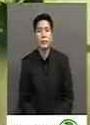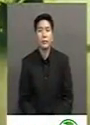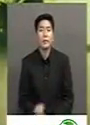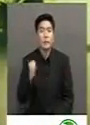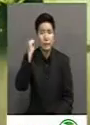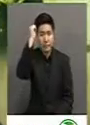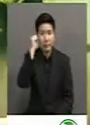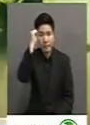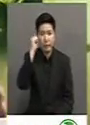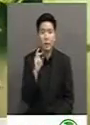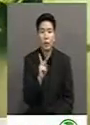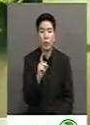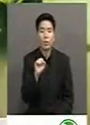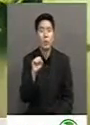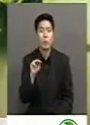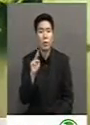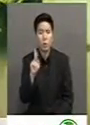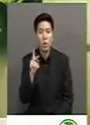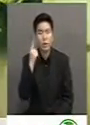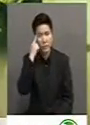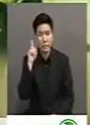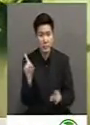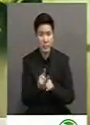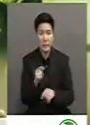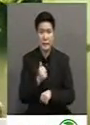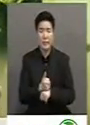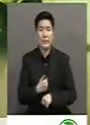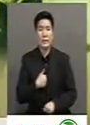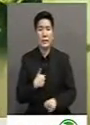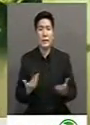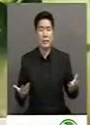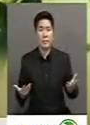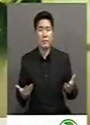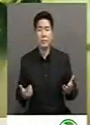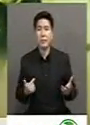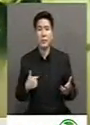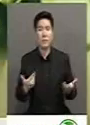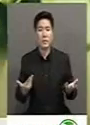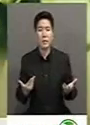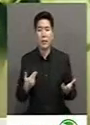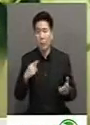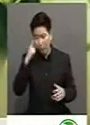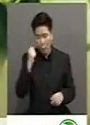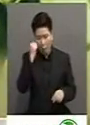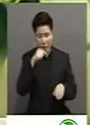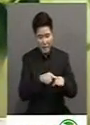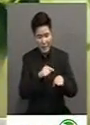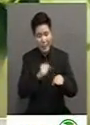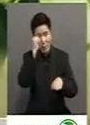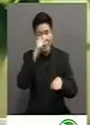คสมกเองอะนะไม่ได้อยู่ในฐานะซึ่งต้องไม่สามารถพิสูจน์ได้ว่ารถคัน